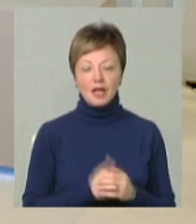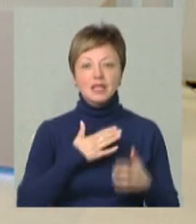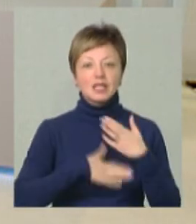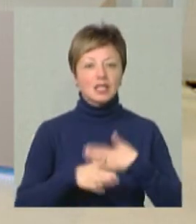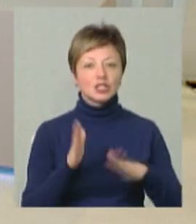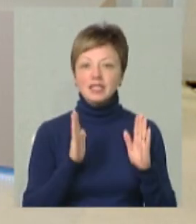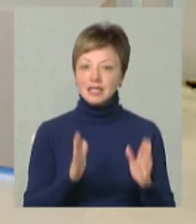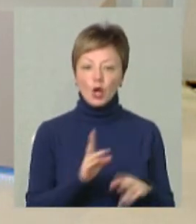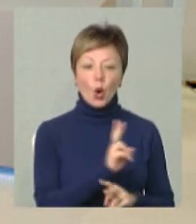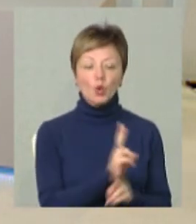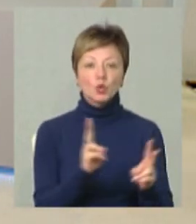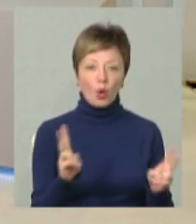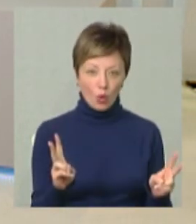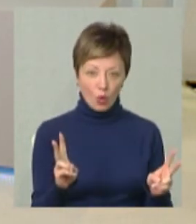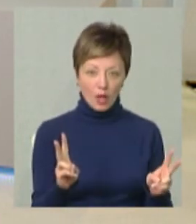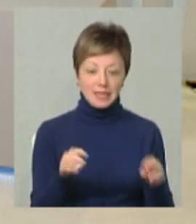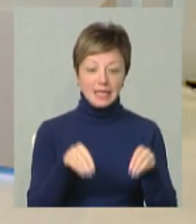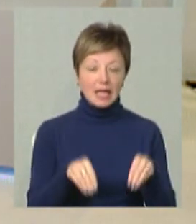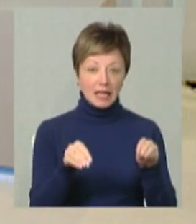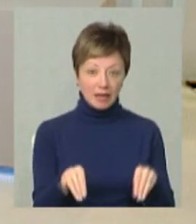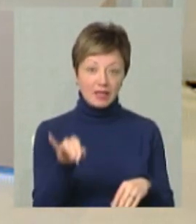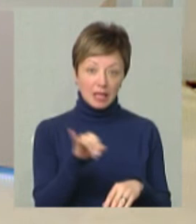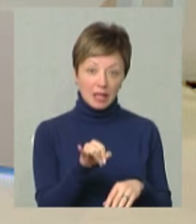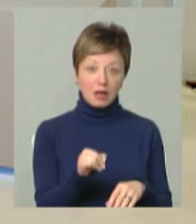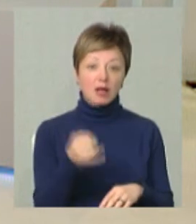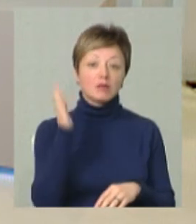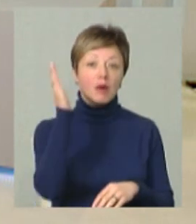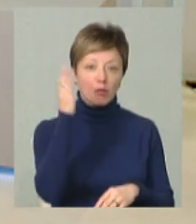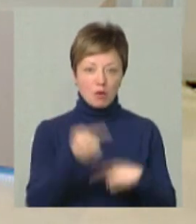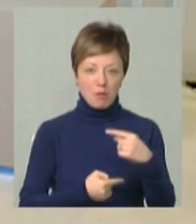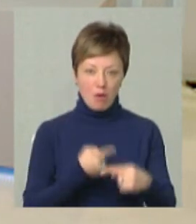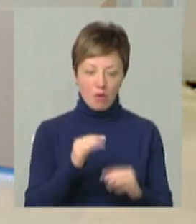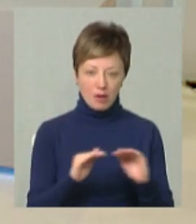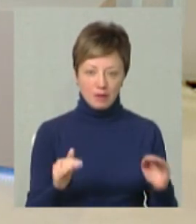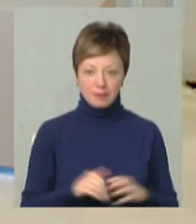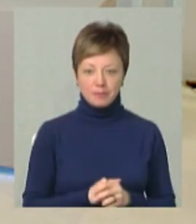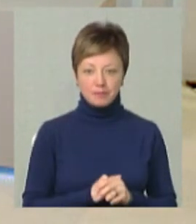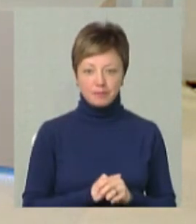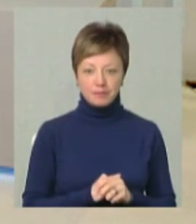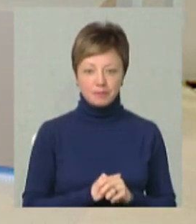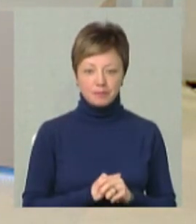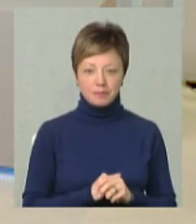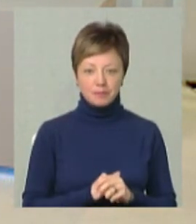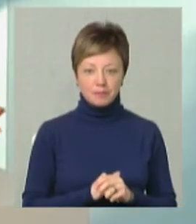Тішив не тільки тих, хто садив, а і прийдешні покоління.